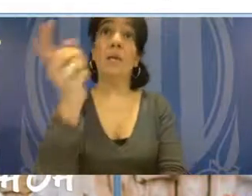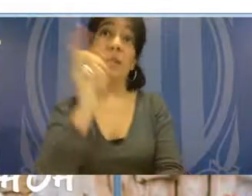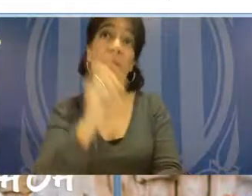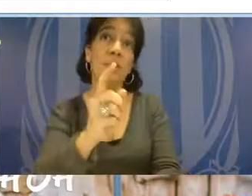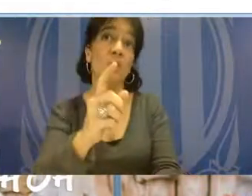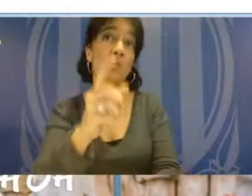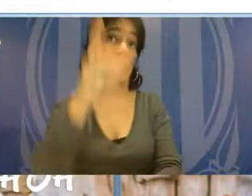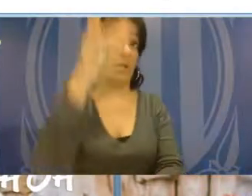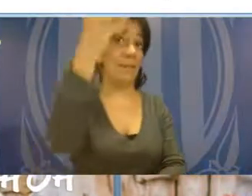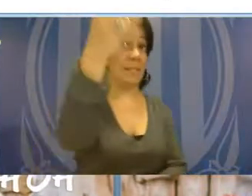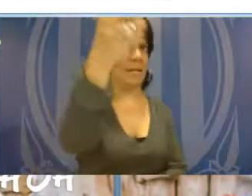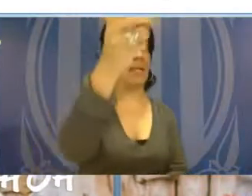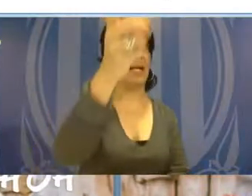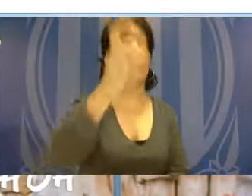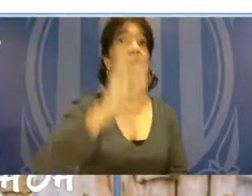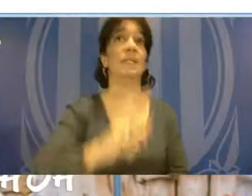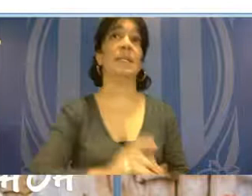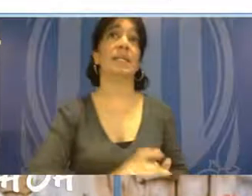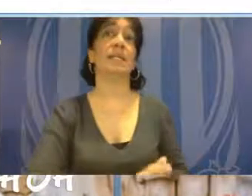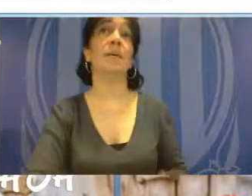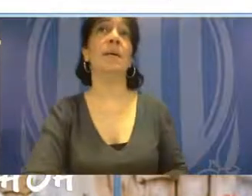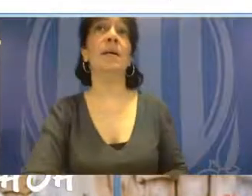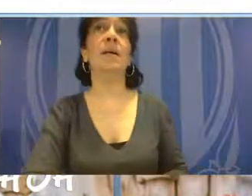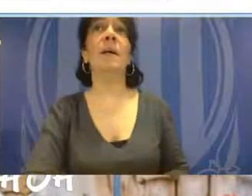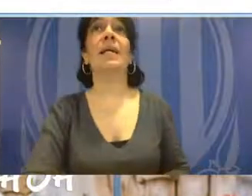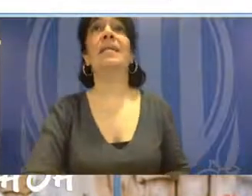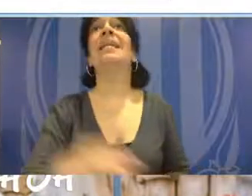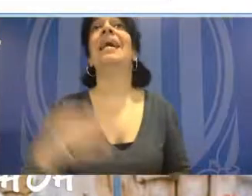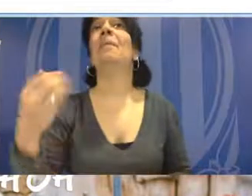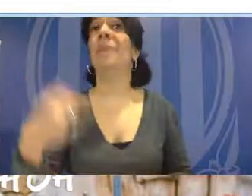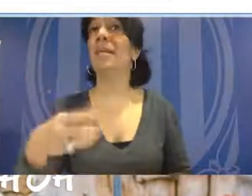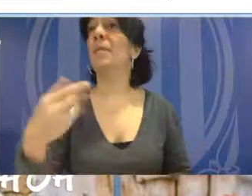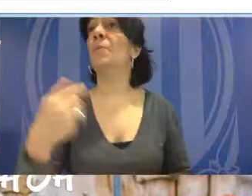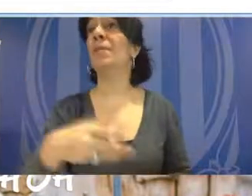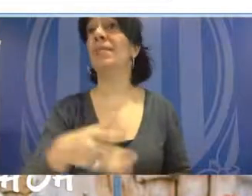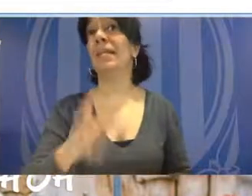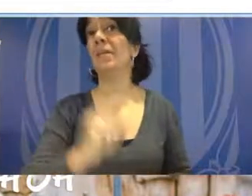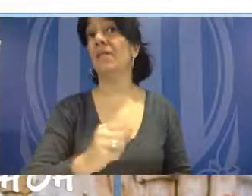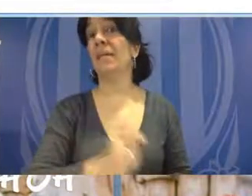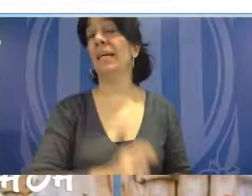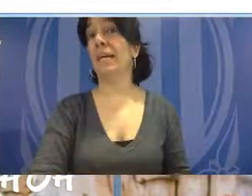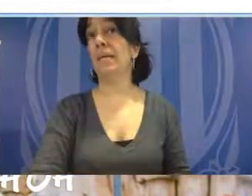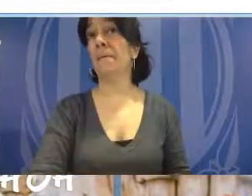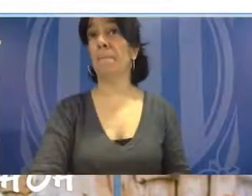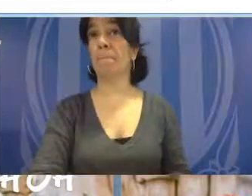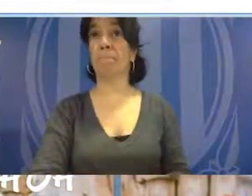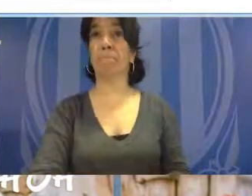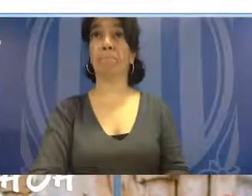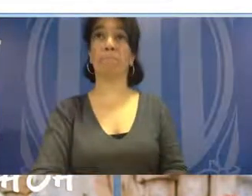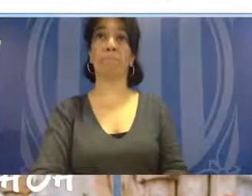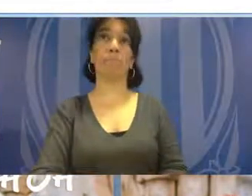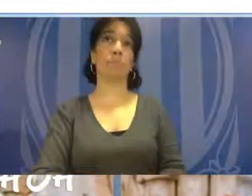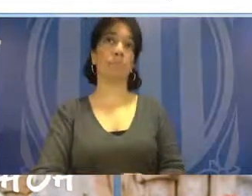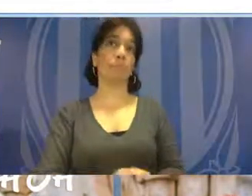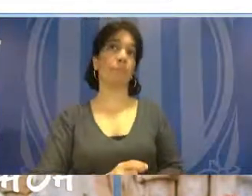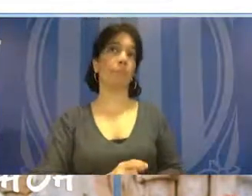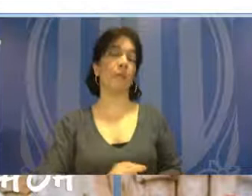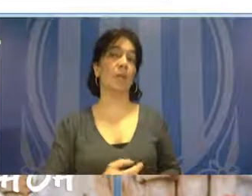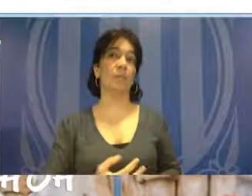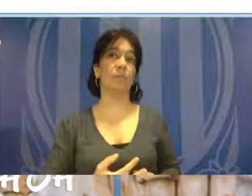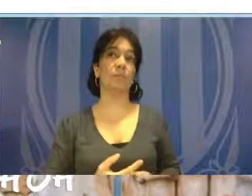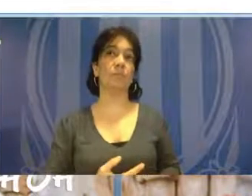I l'últim vídeo que us posem és aquest de Catalunya és casa teva, que és la campanya de publicitat que fem aquest any.